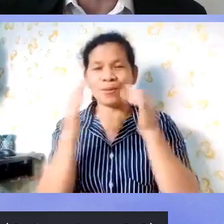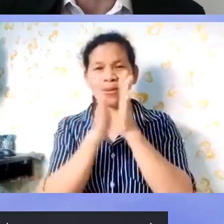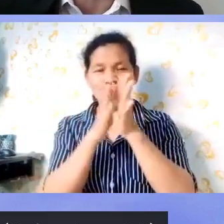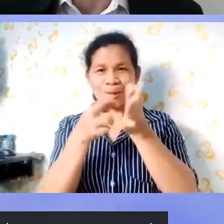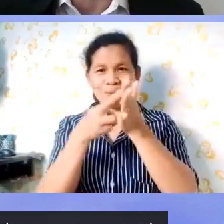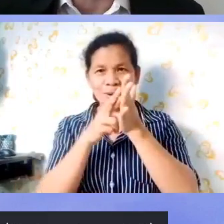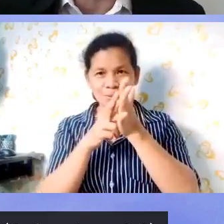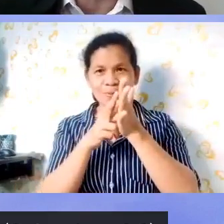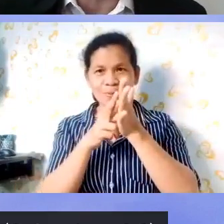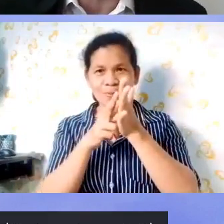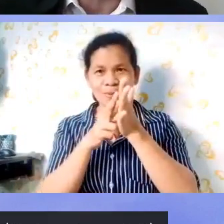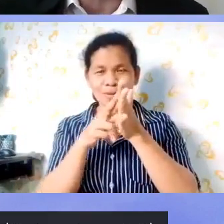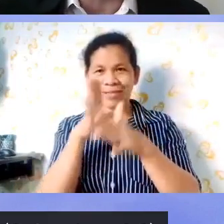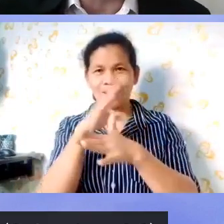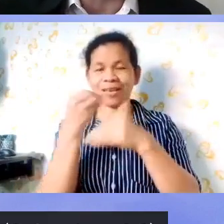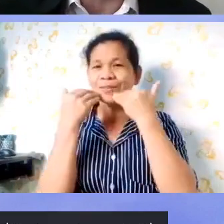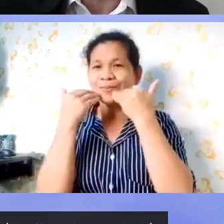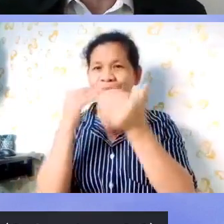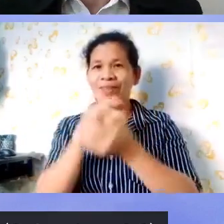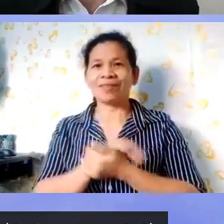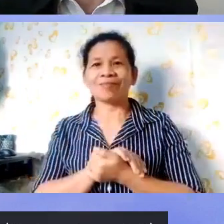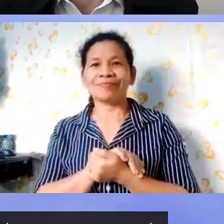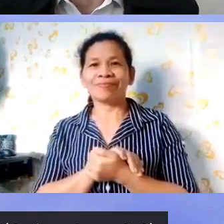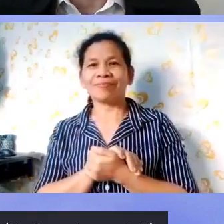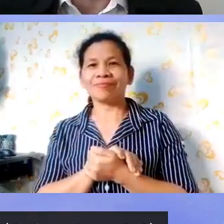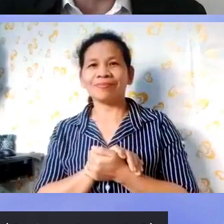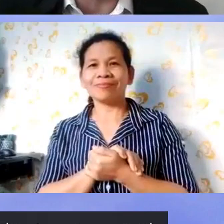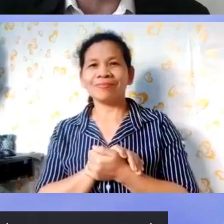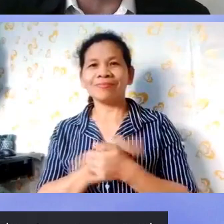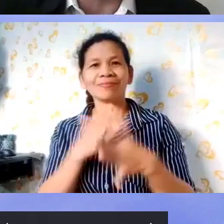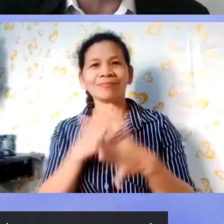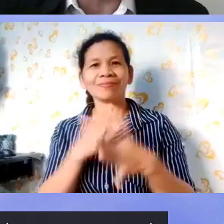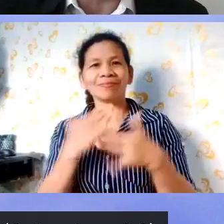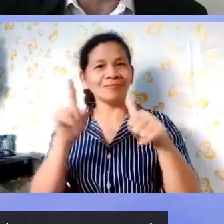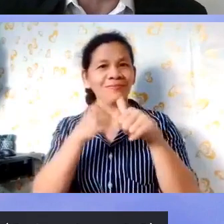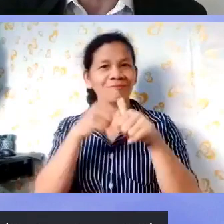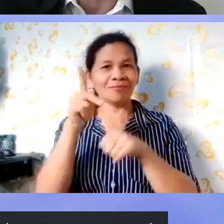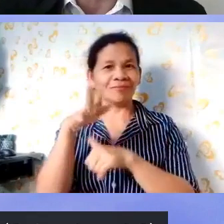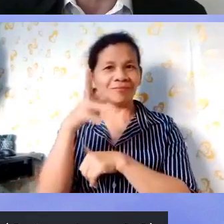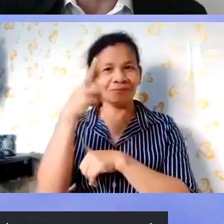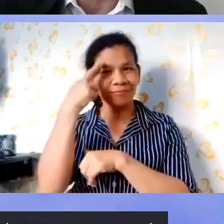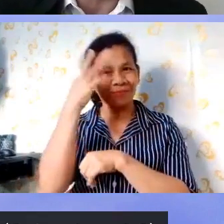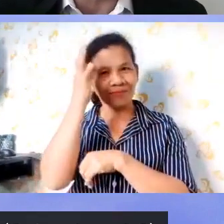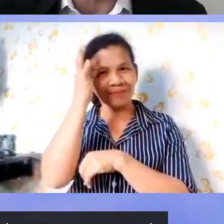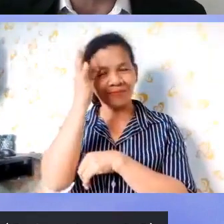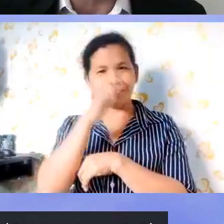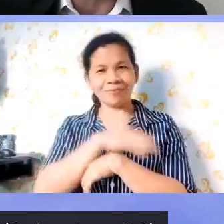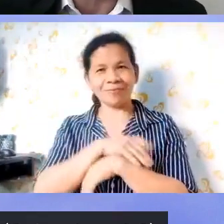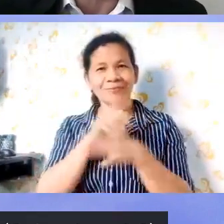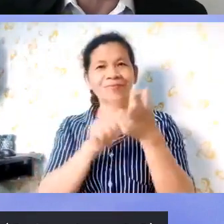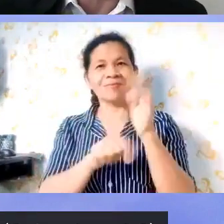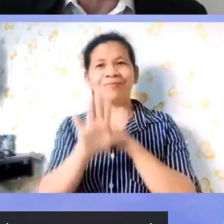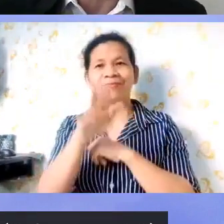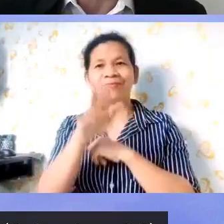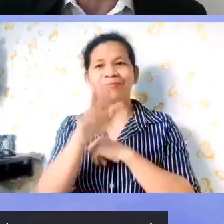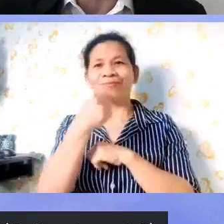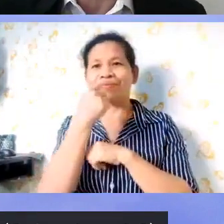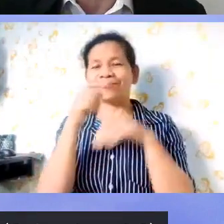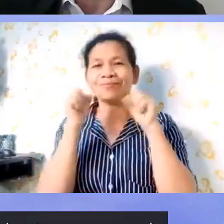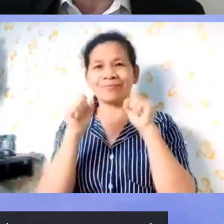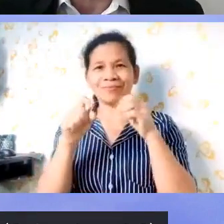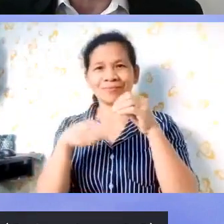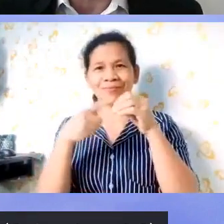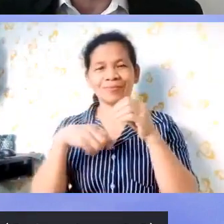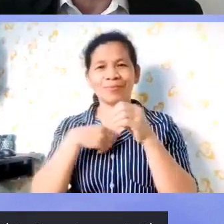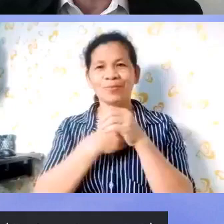si Pastor Roswell Porto. Pastor, ano ang iyong reflection tungkol dito sa prayer enhances